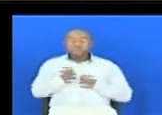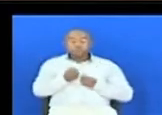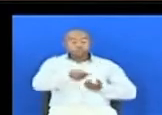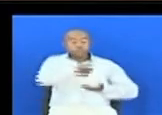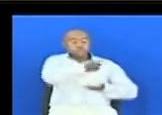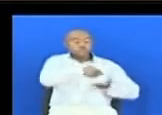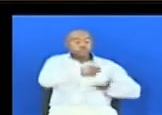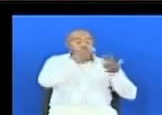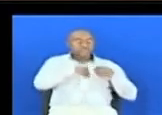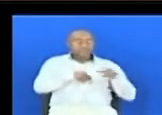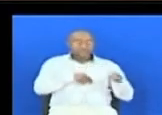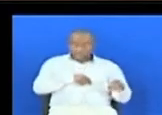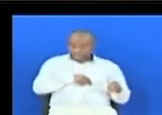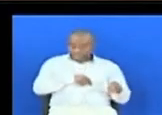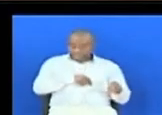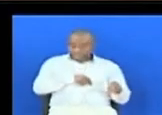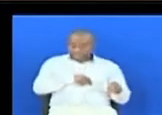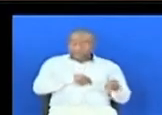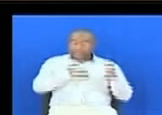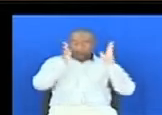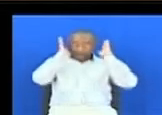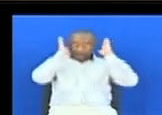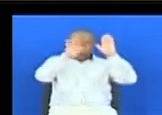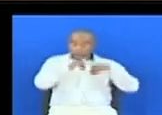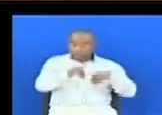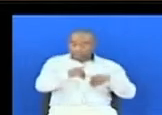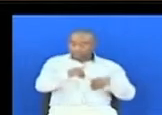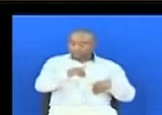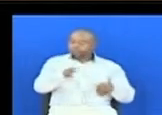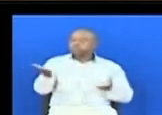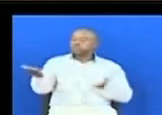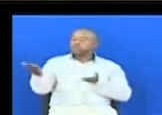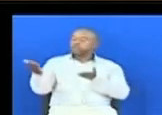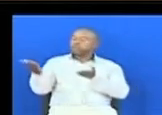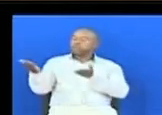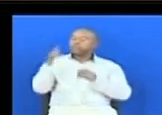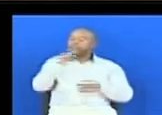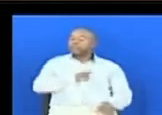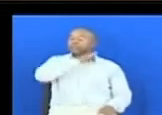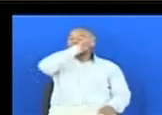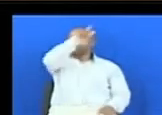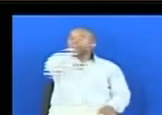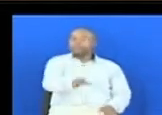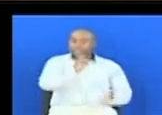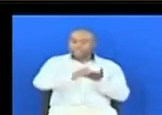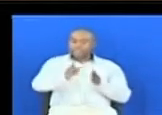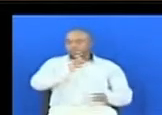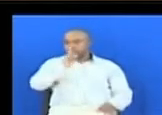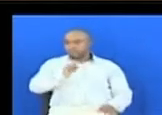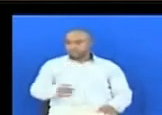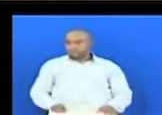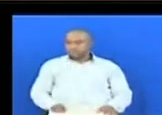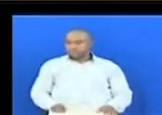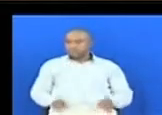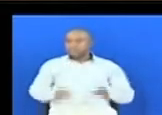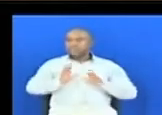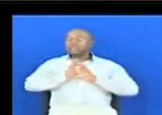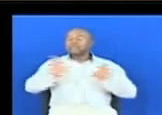afya halafu bunge likaagiza ndege. Na wakati naipata hapa tayari wameshaagiza